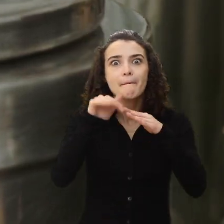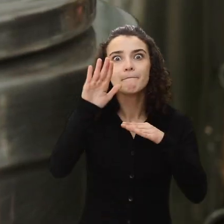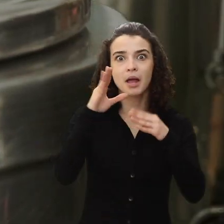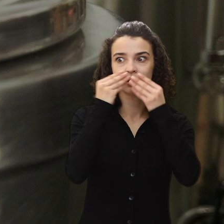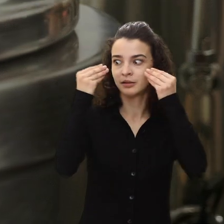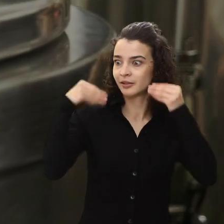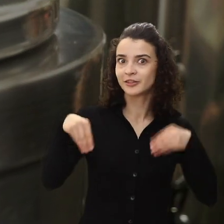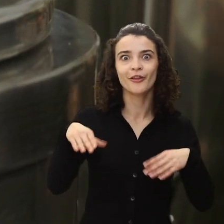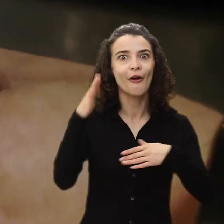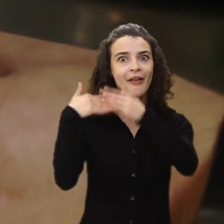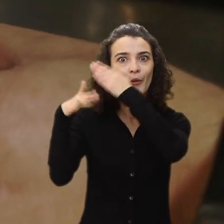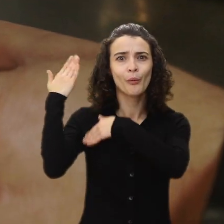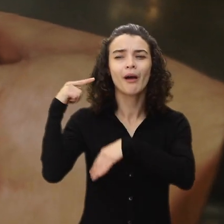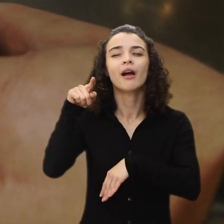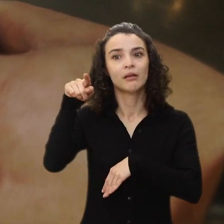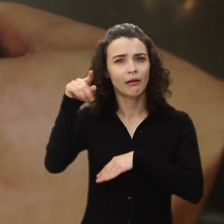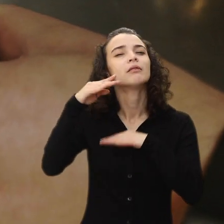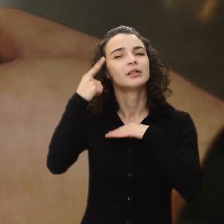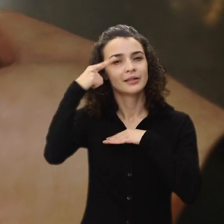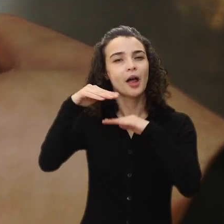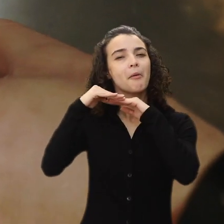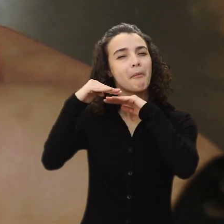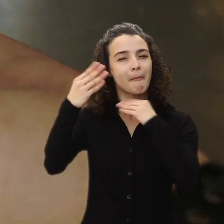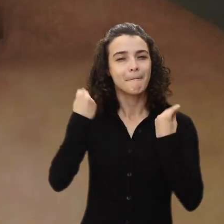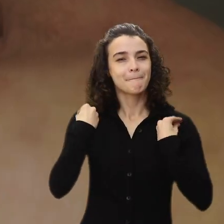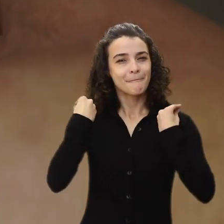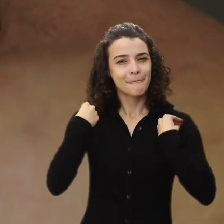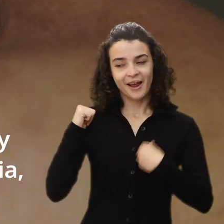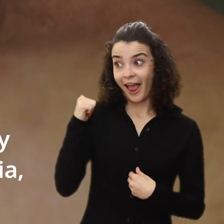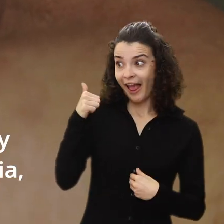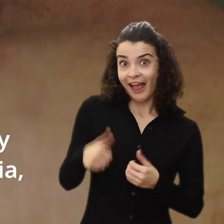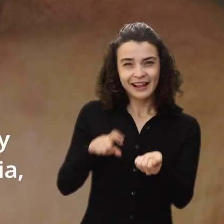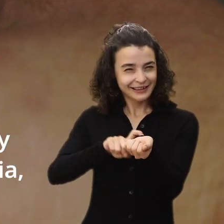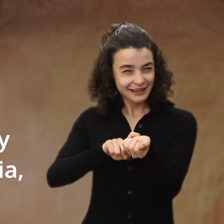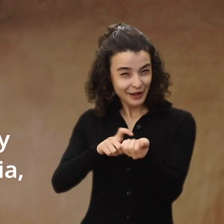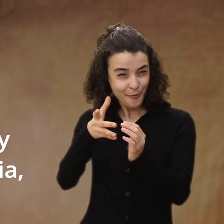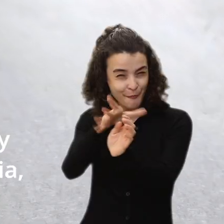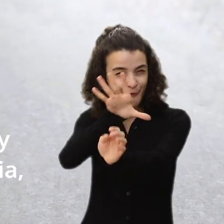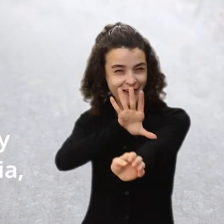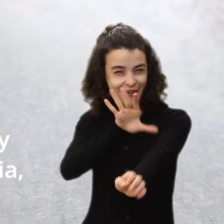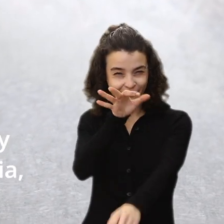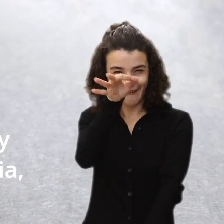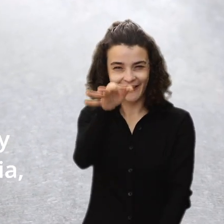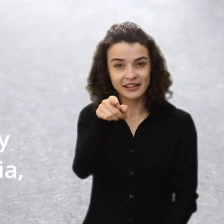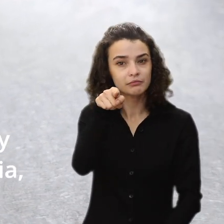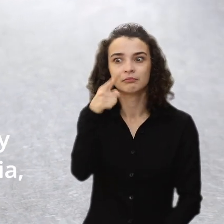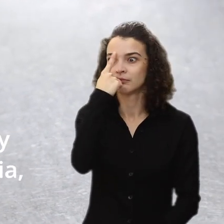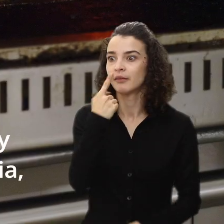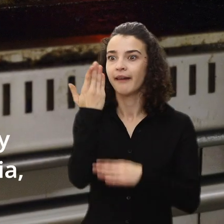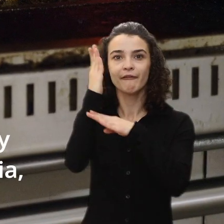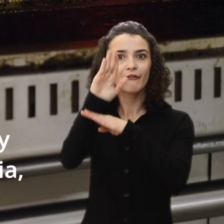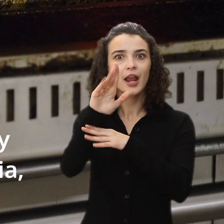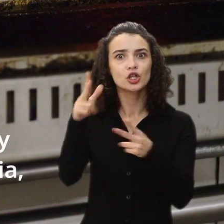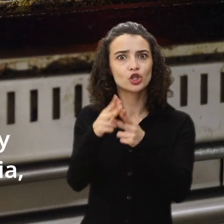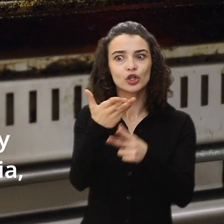gastronòmic de l'illa i s'ha convertit en un referent social i cultural de Mallorca. Cal tirar la vista molt enrere, remuntar-se l'any